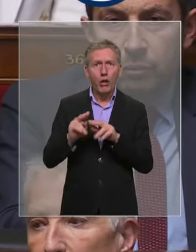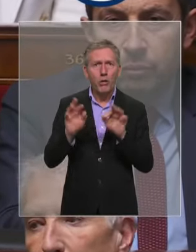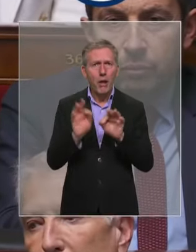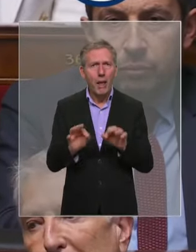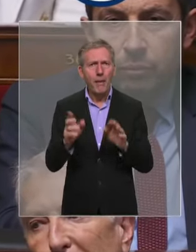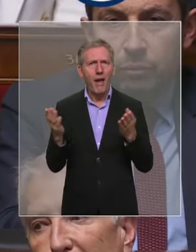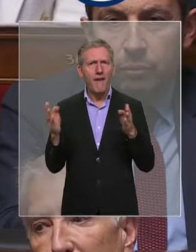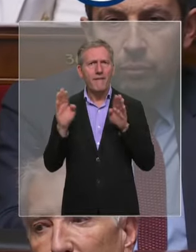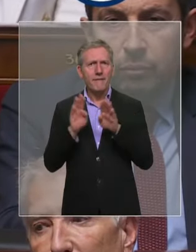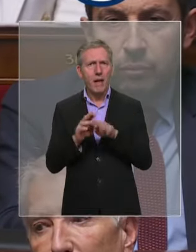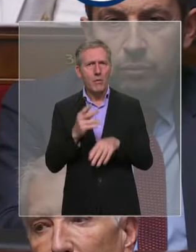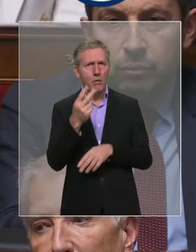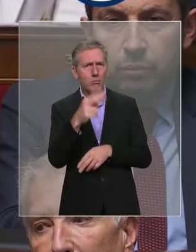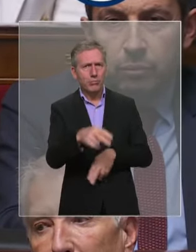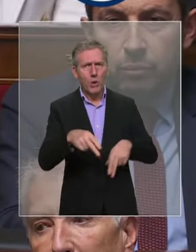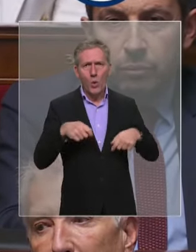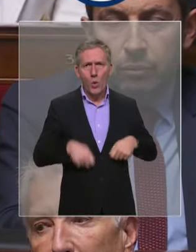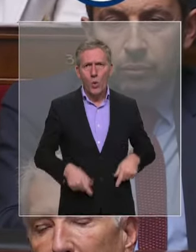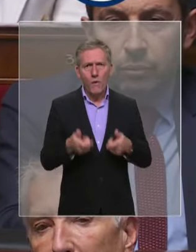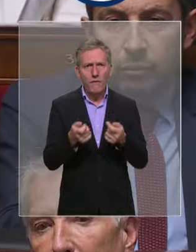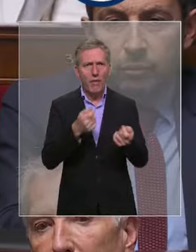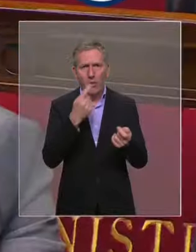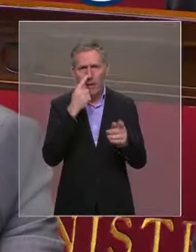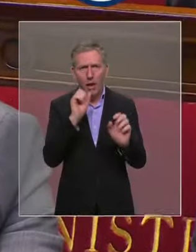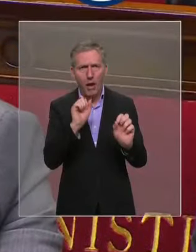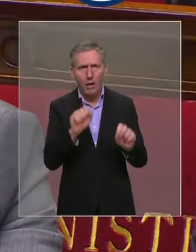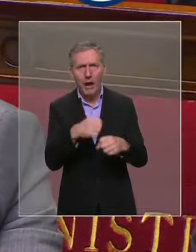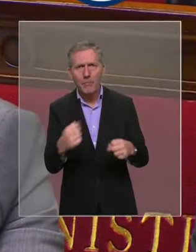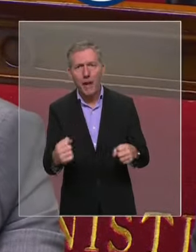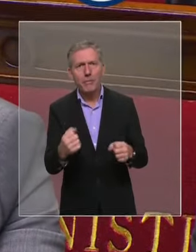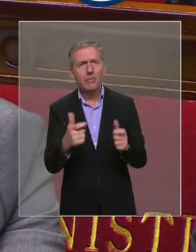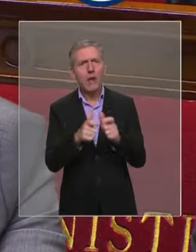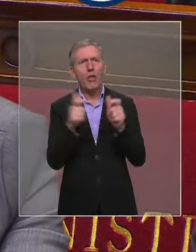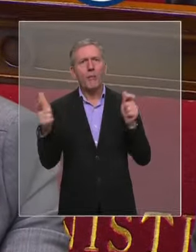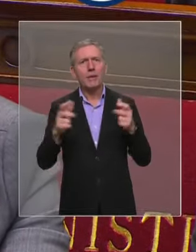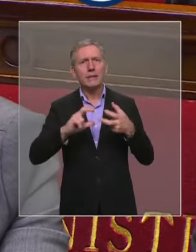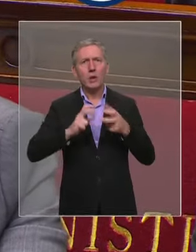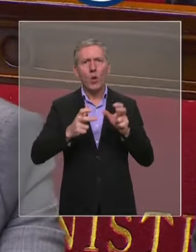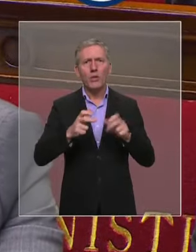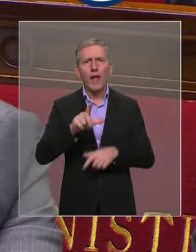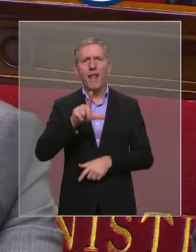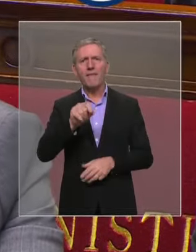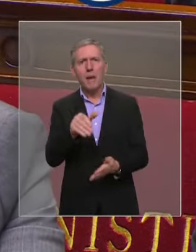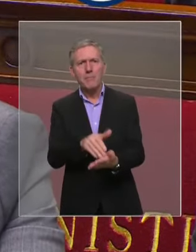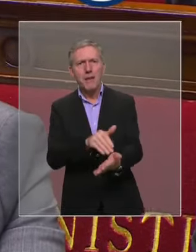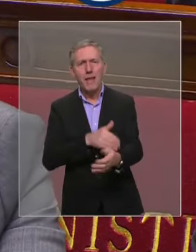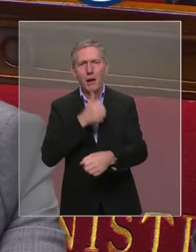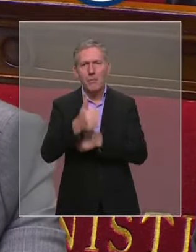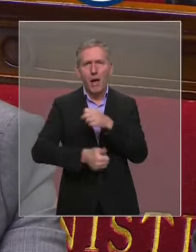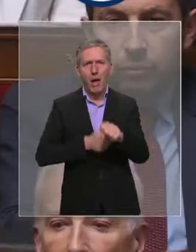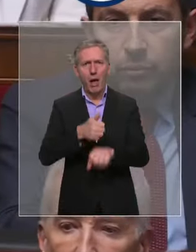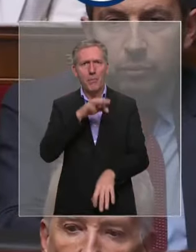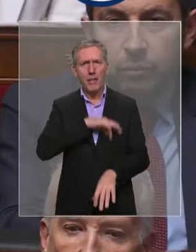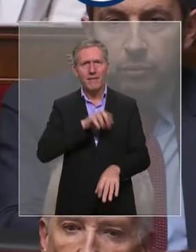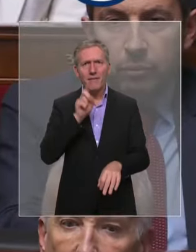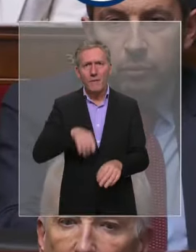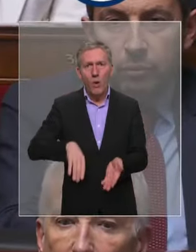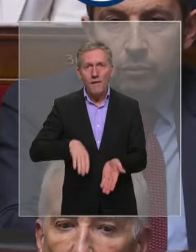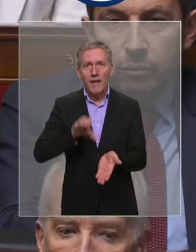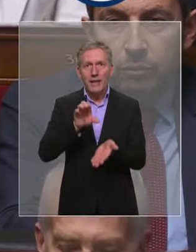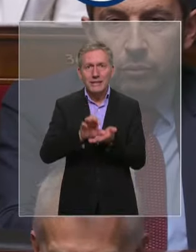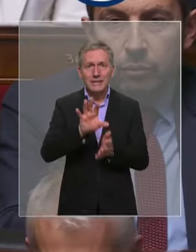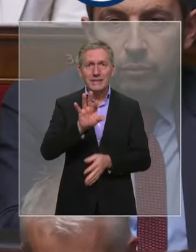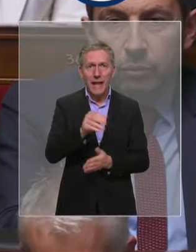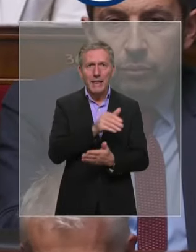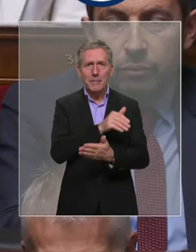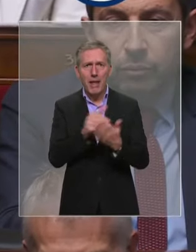générale. Votre gouvernement n'a même pas été capable d'obliger Total, qui fait 20 milliards de bénéfices par an, à investir seulement 50 millions